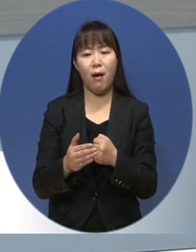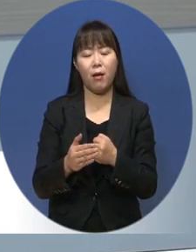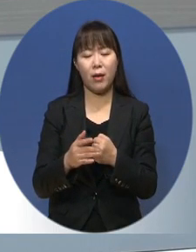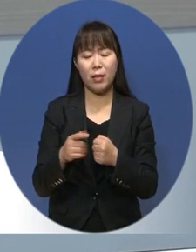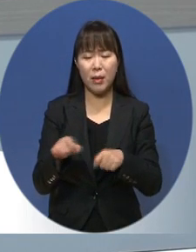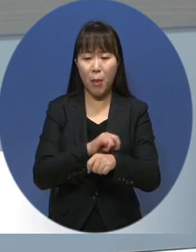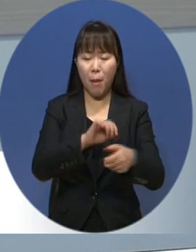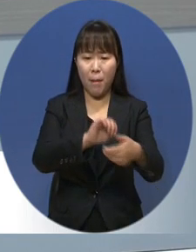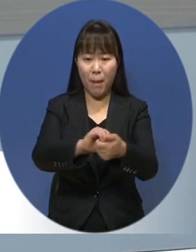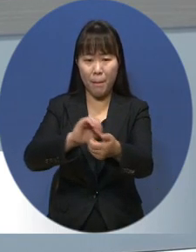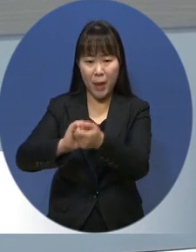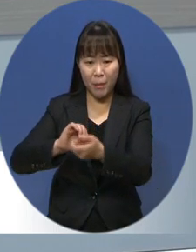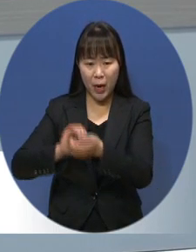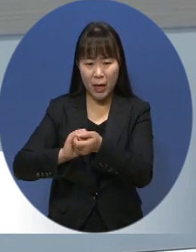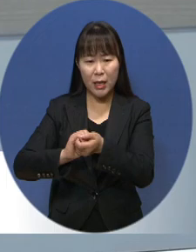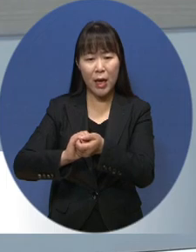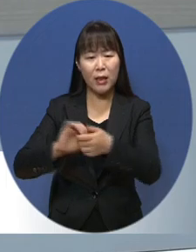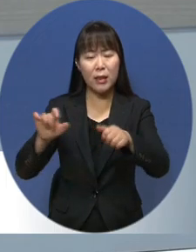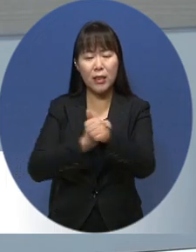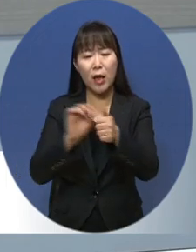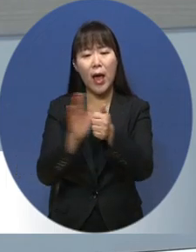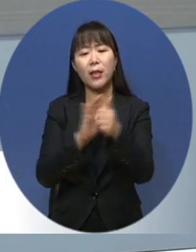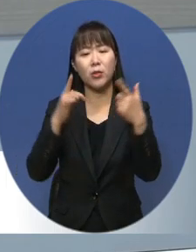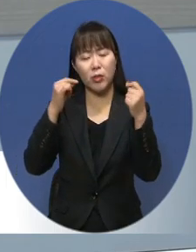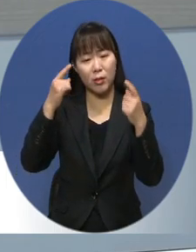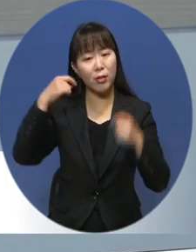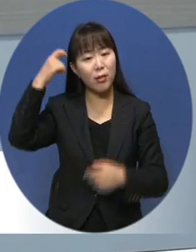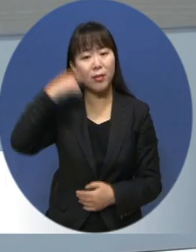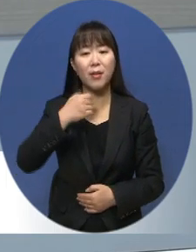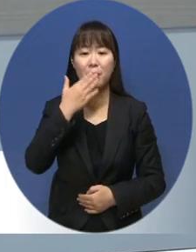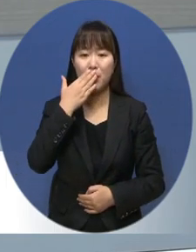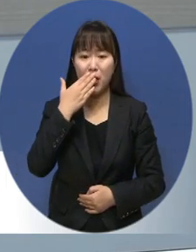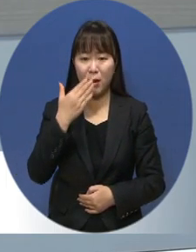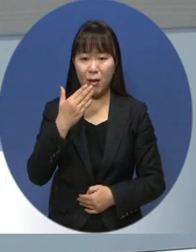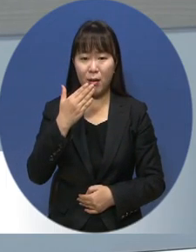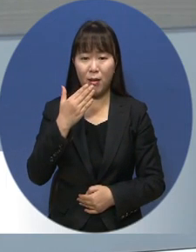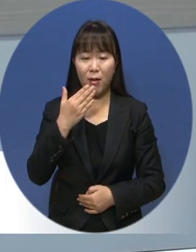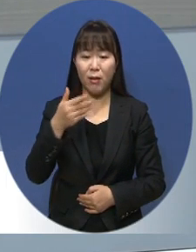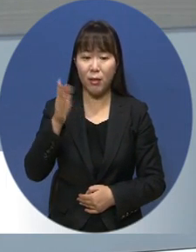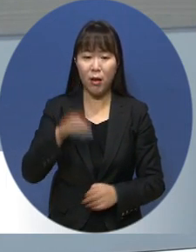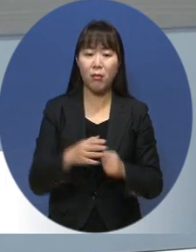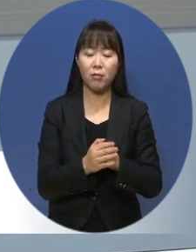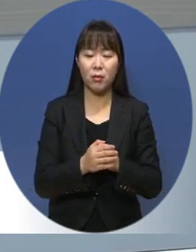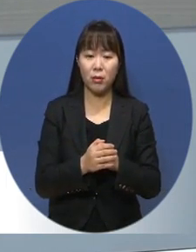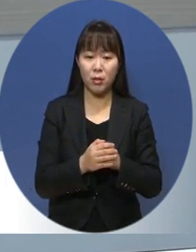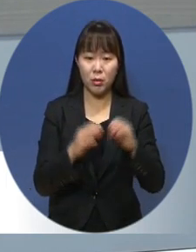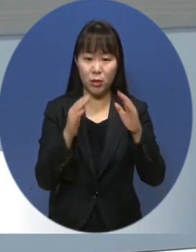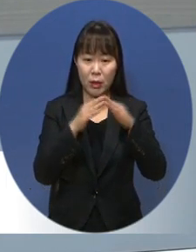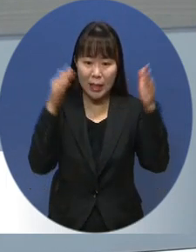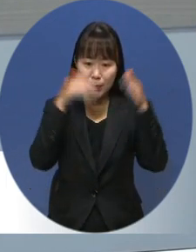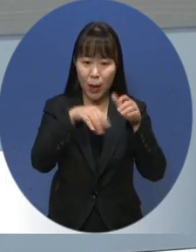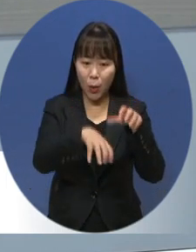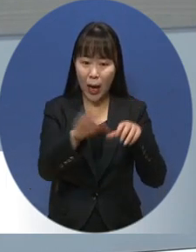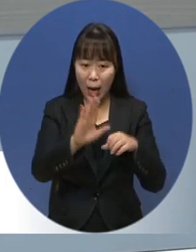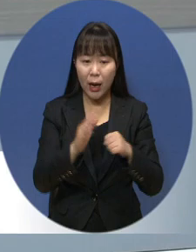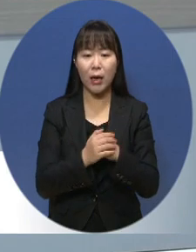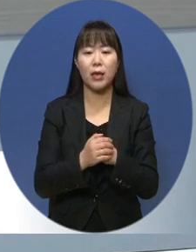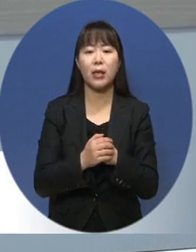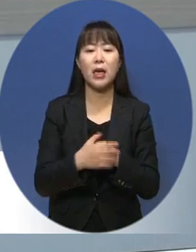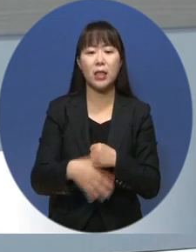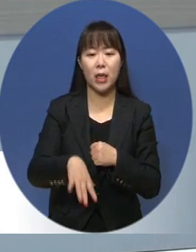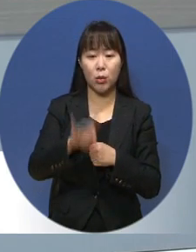한정 지역의 그 특정 혜택처럼 느껴질 수 있는데, 주거지 집중 지역이 아닌